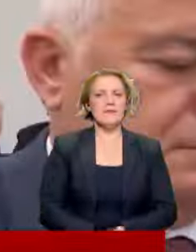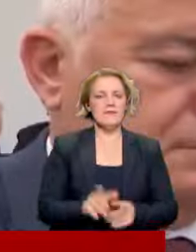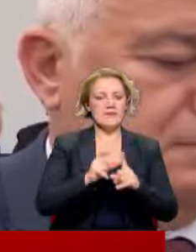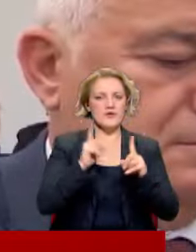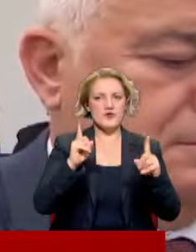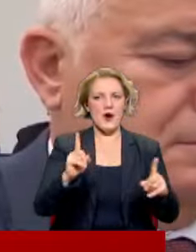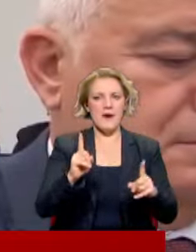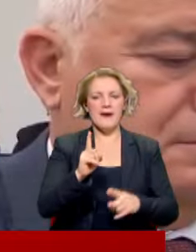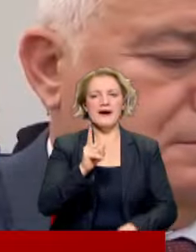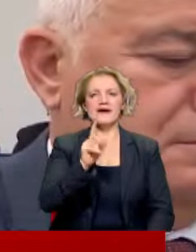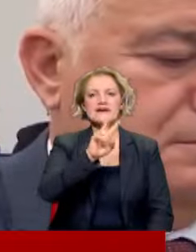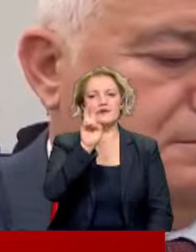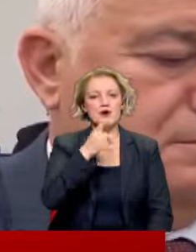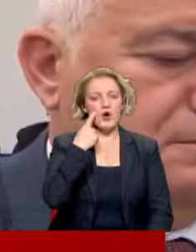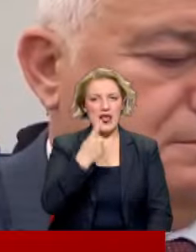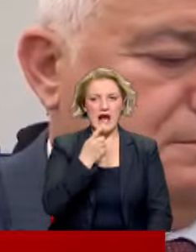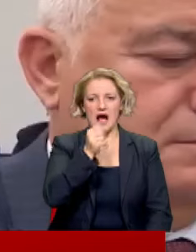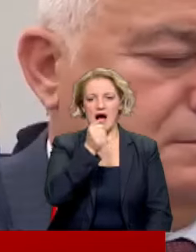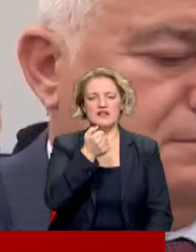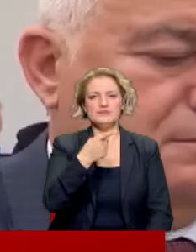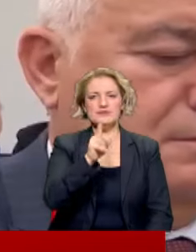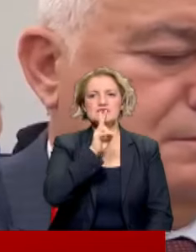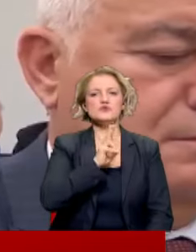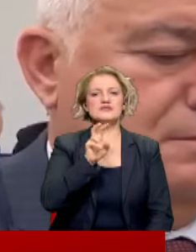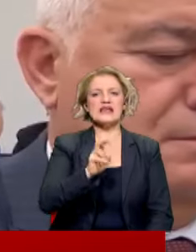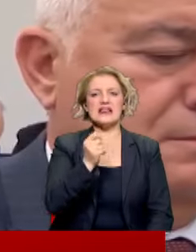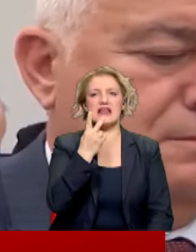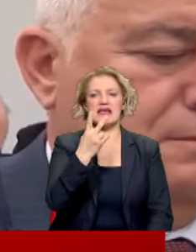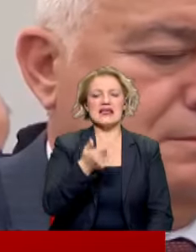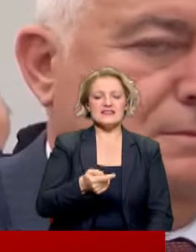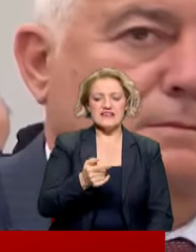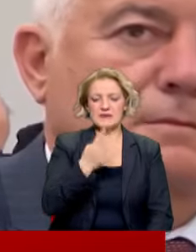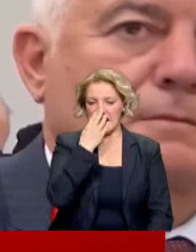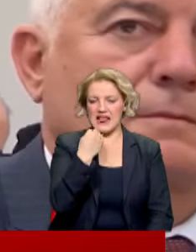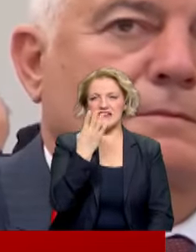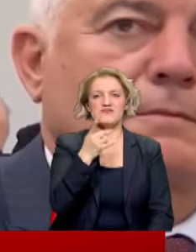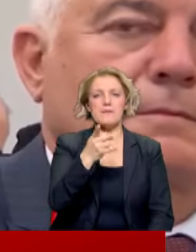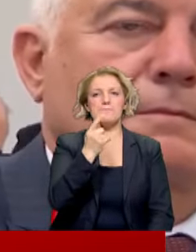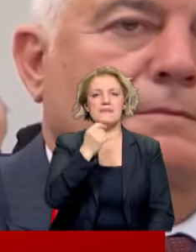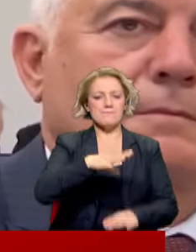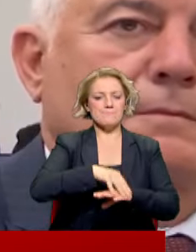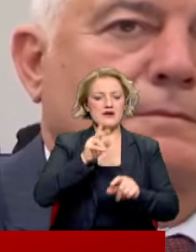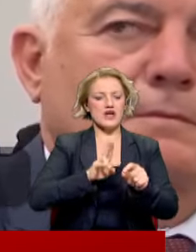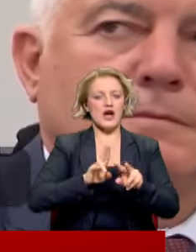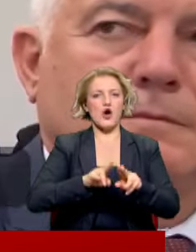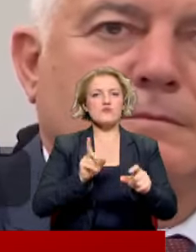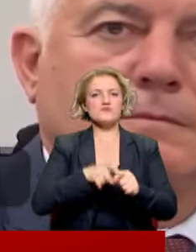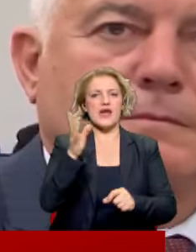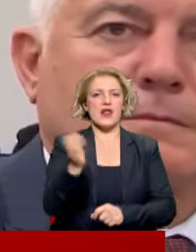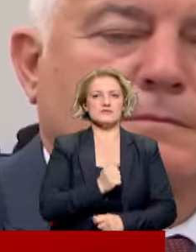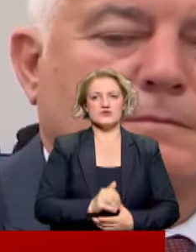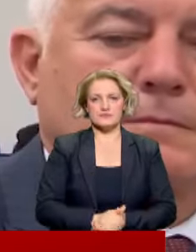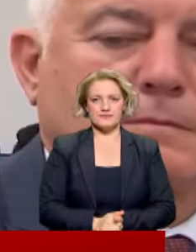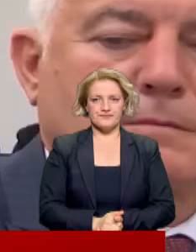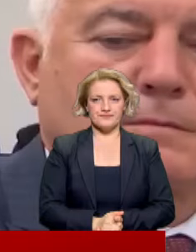Dönemin kuruyla 605.208 lira değerinde size iki tane tesbih hediye etmiş. Parasını Mardin kayyumundan almış. Öyle bir şey yok.